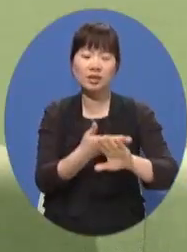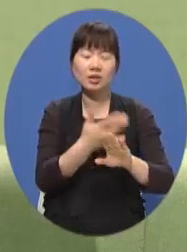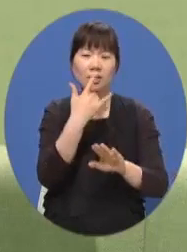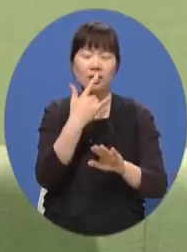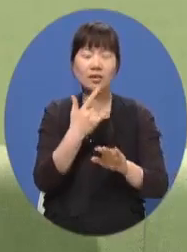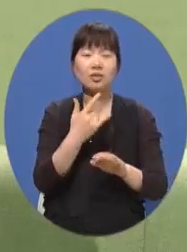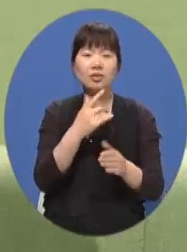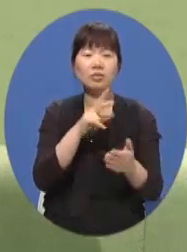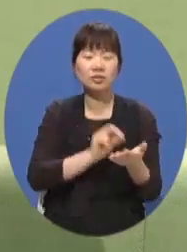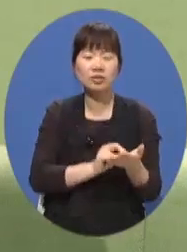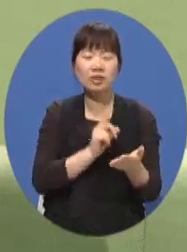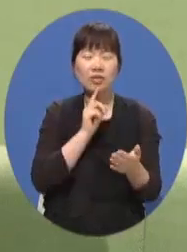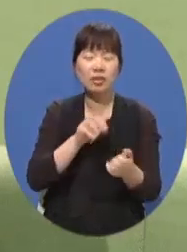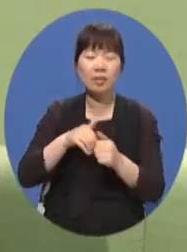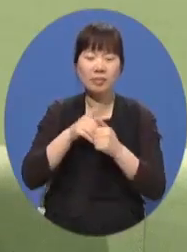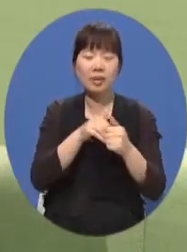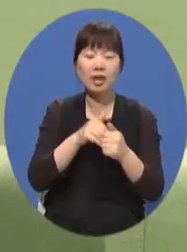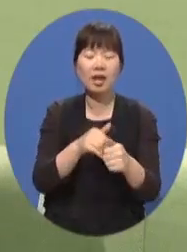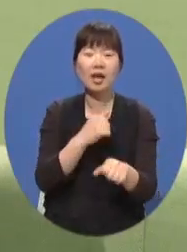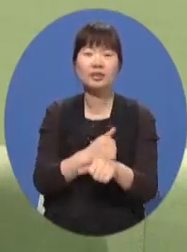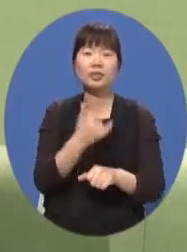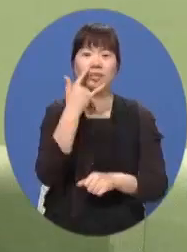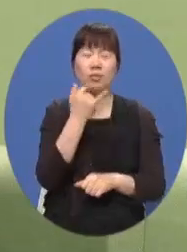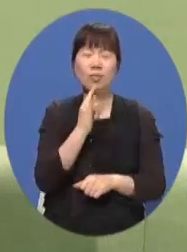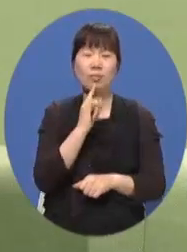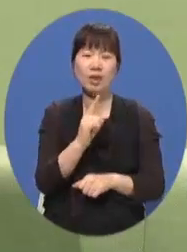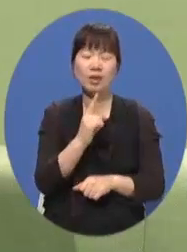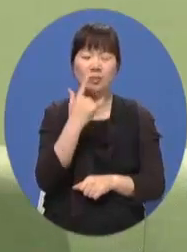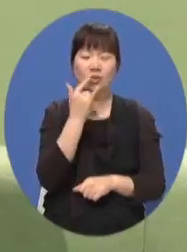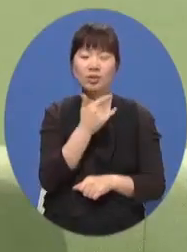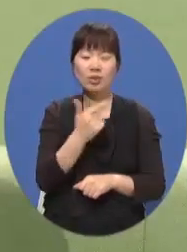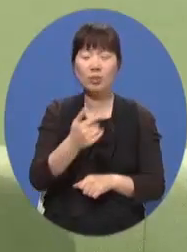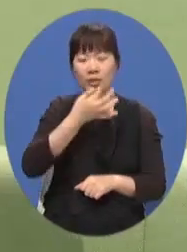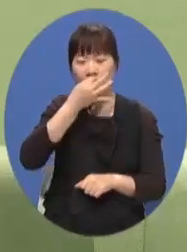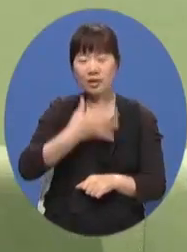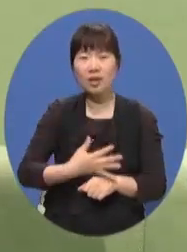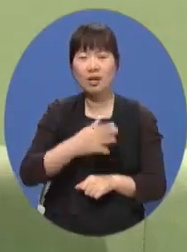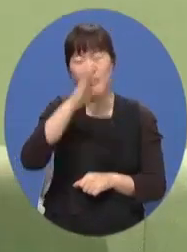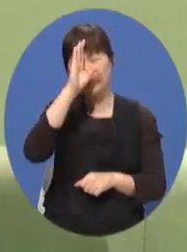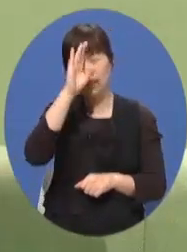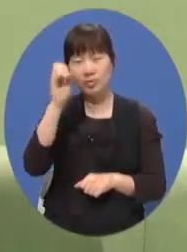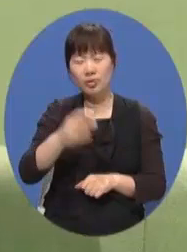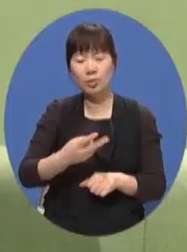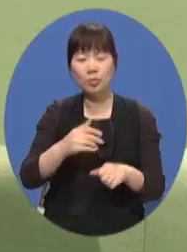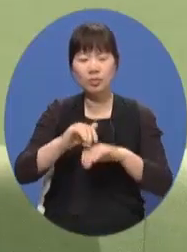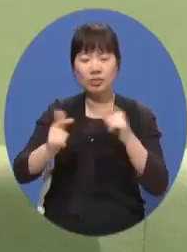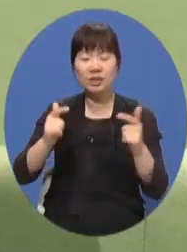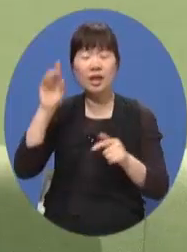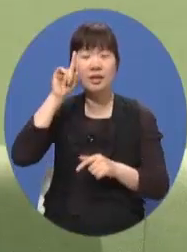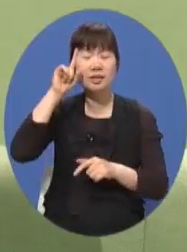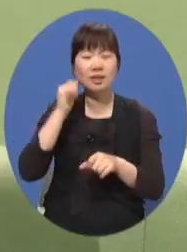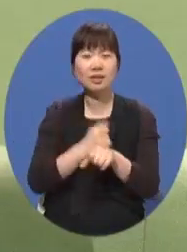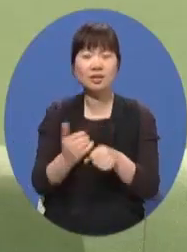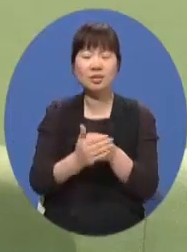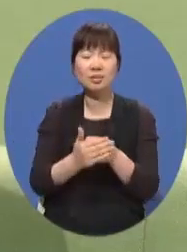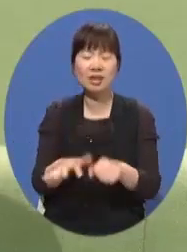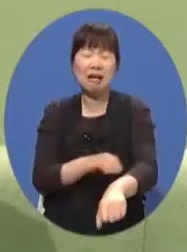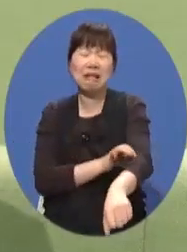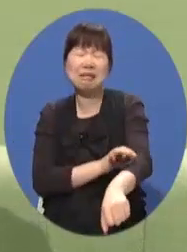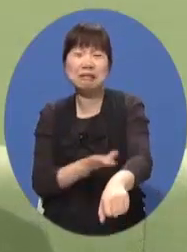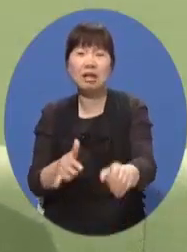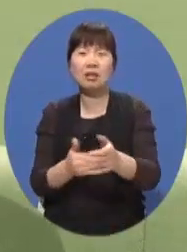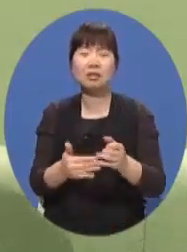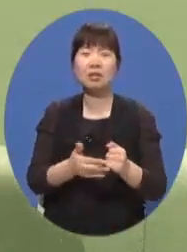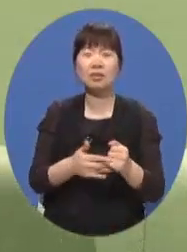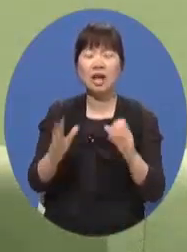요인은 밀어내려는 부모예요. 그러니까 부모가 너무 힘들어, 뭐 질병이나 기타 스트레스 때문에 이렇게 막 좀 귀찮거든요.